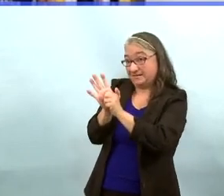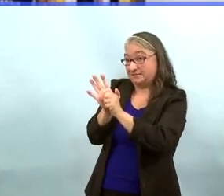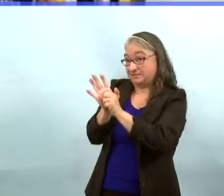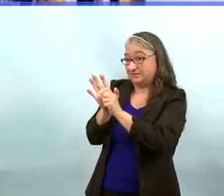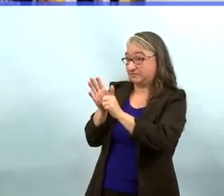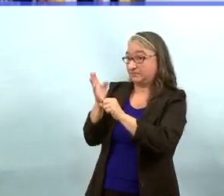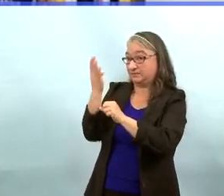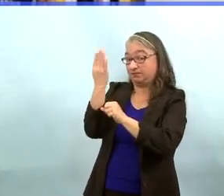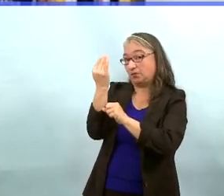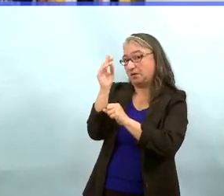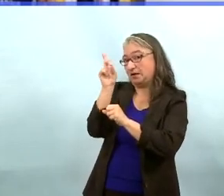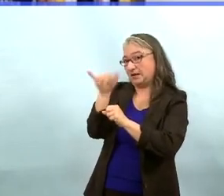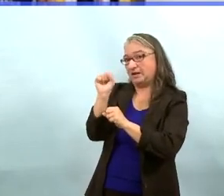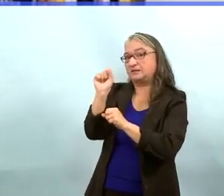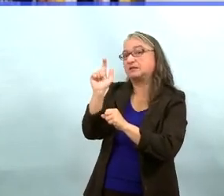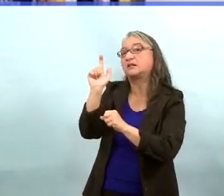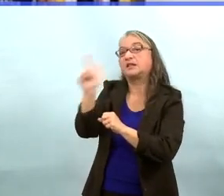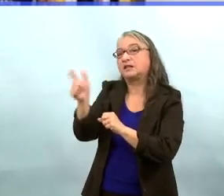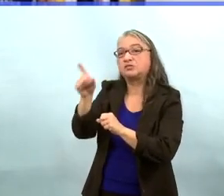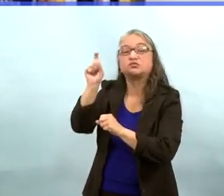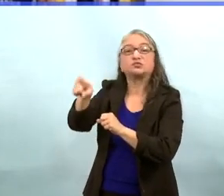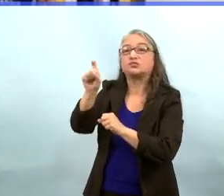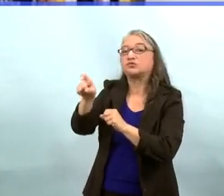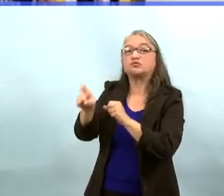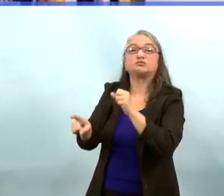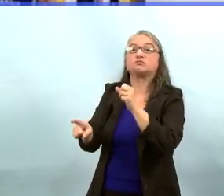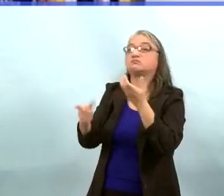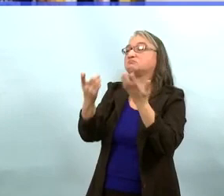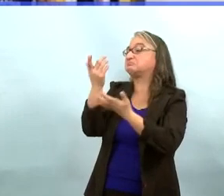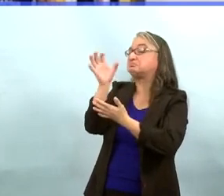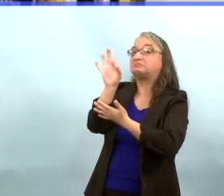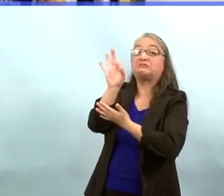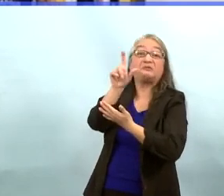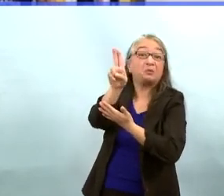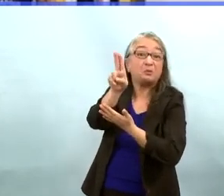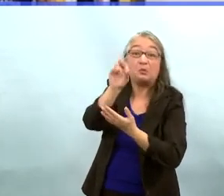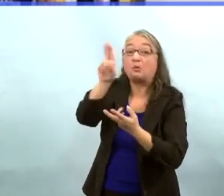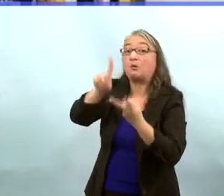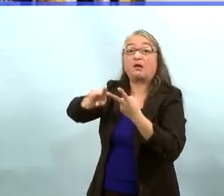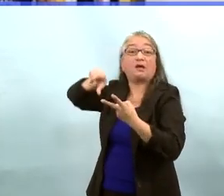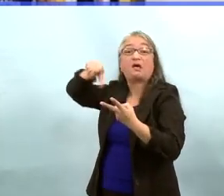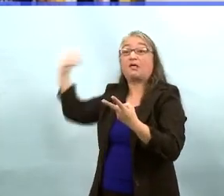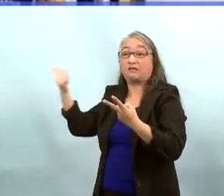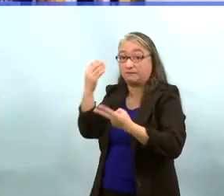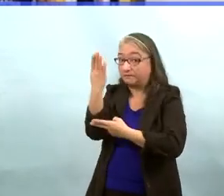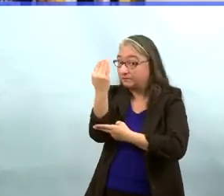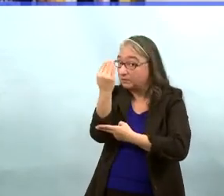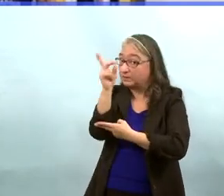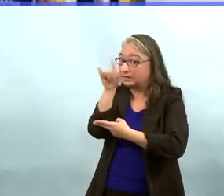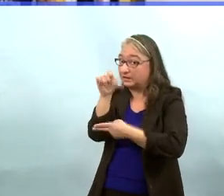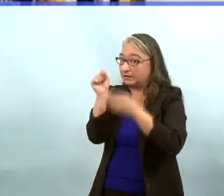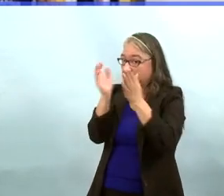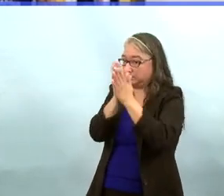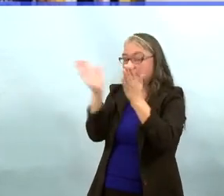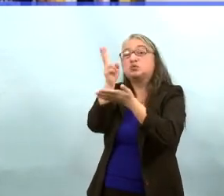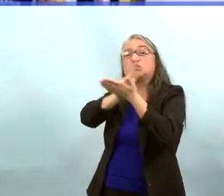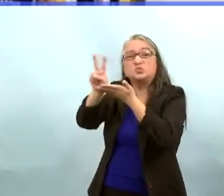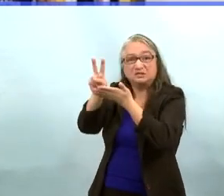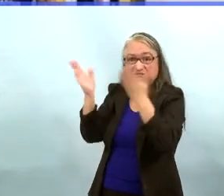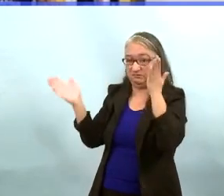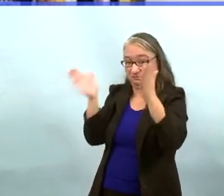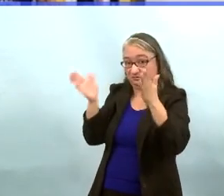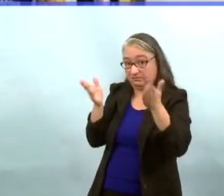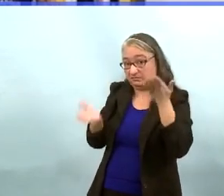Entre l'infection et la vaccination. Bon, alors ça, c'était une recommandation du Comité consultatif national